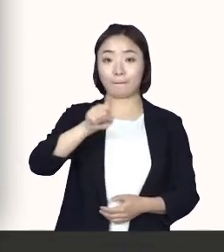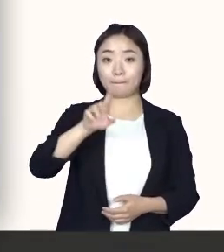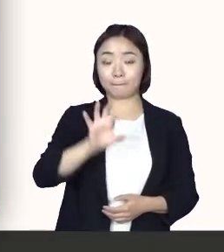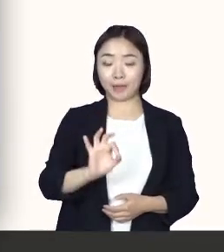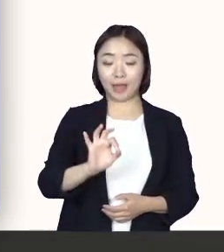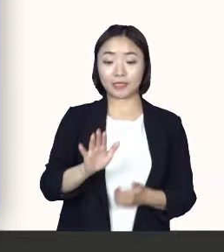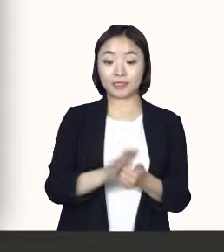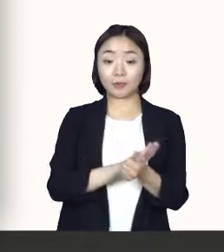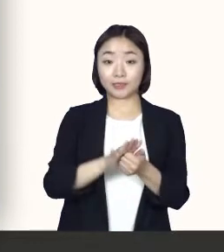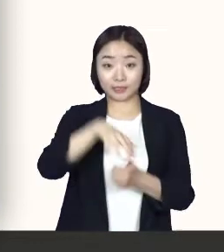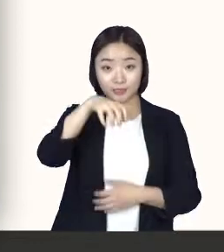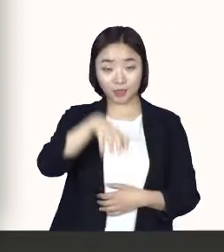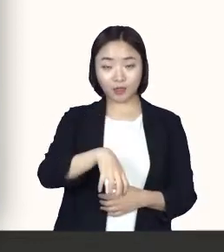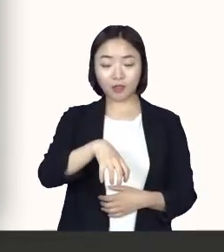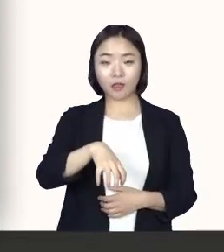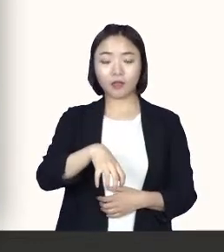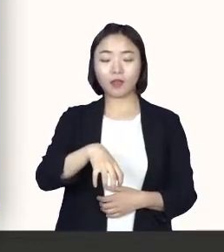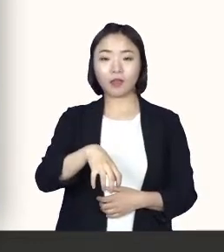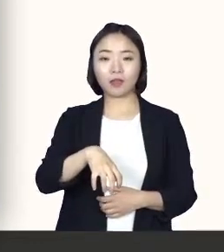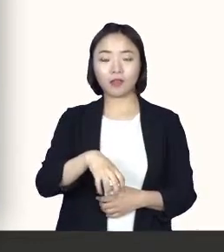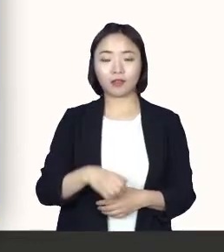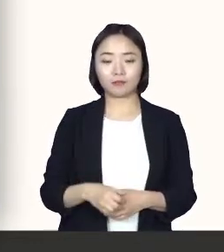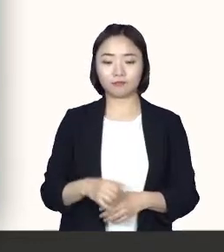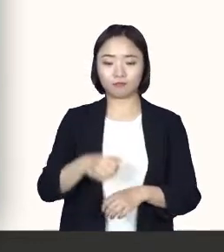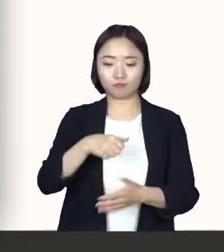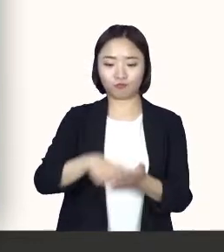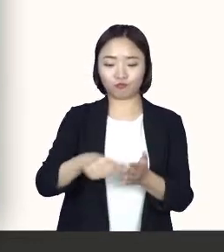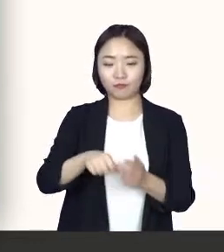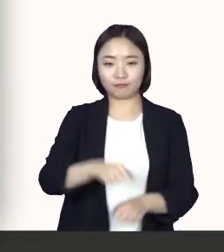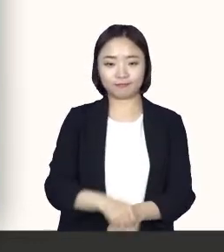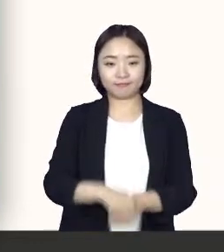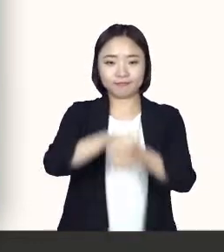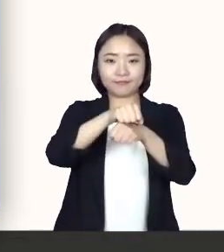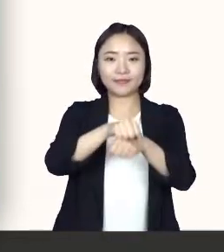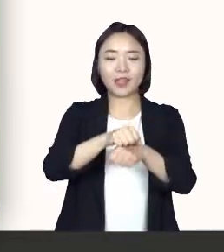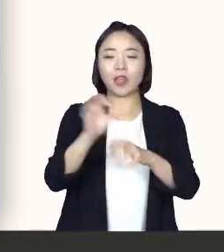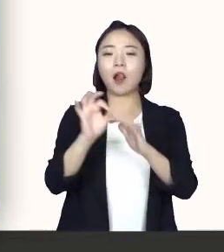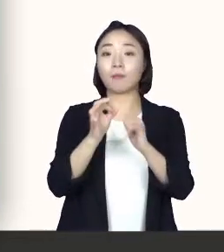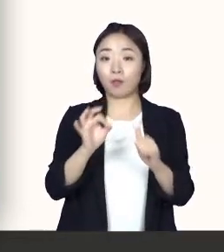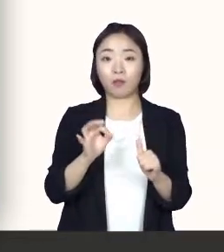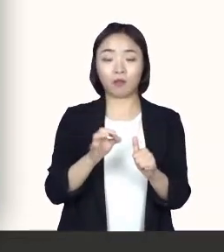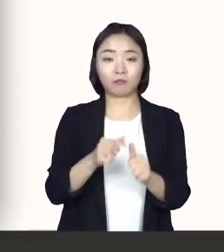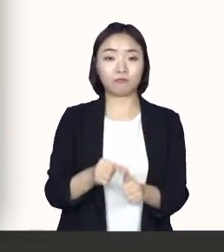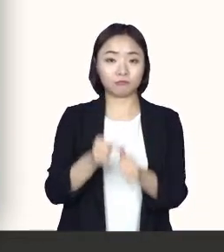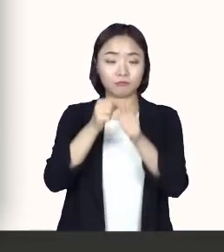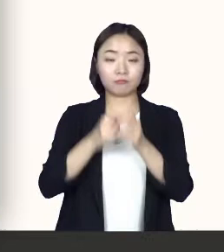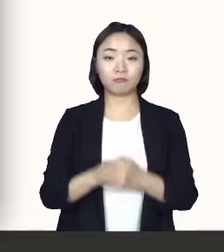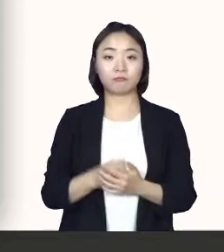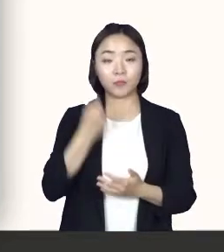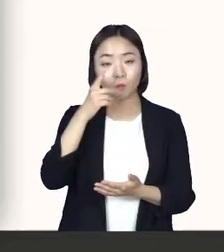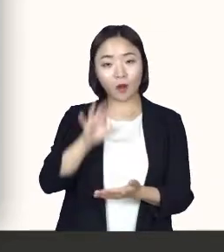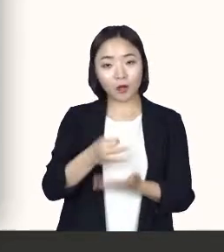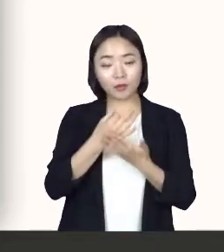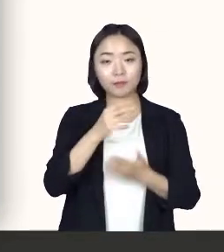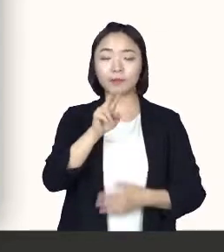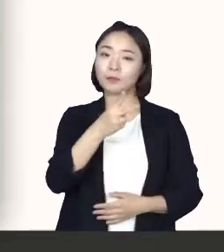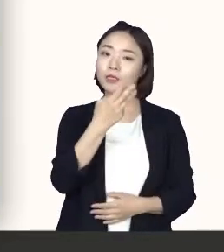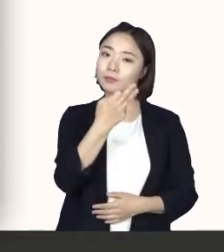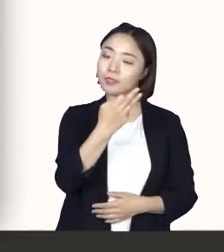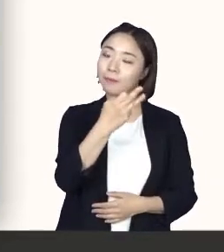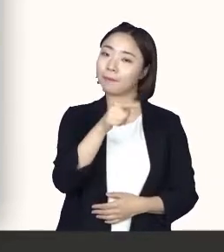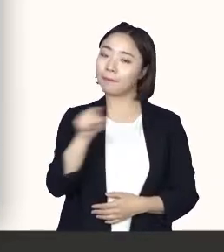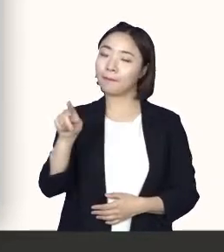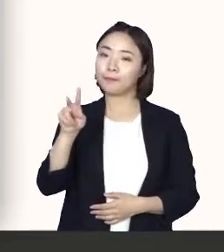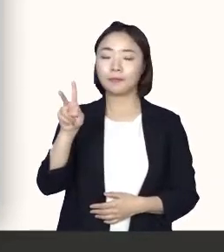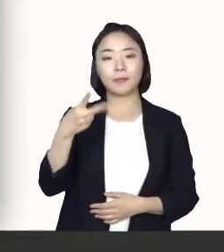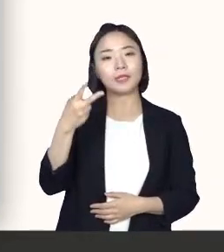쿠팡 풀필먼트 서비스 유한회사에서 하역 적재종사원 10명을 모집합니다. 임금은 월급